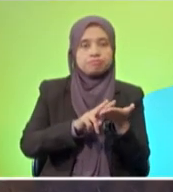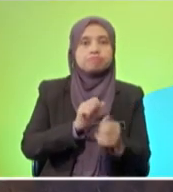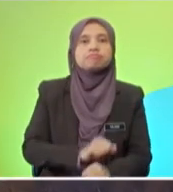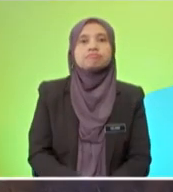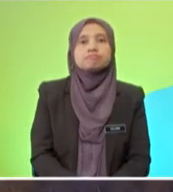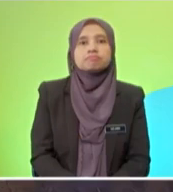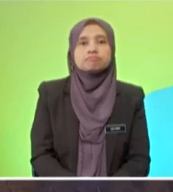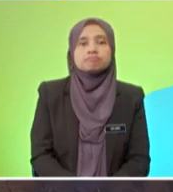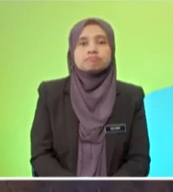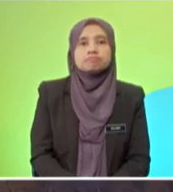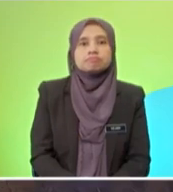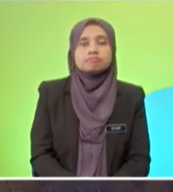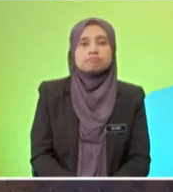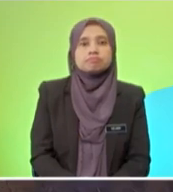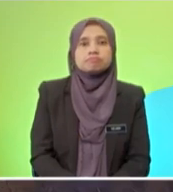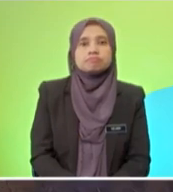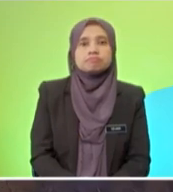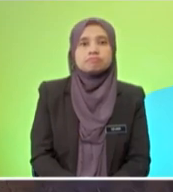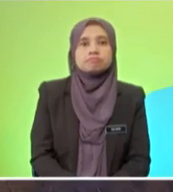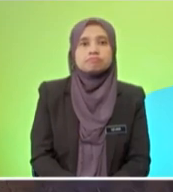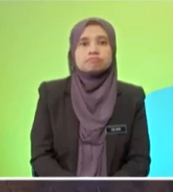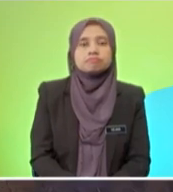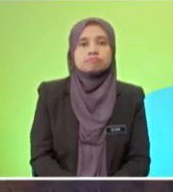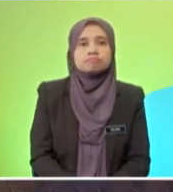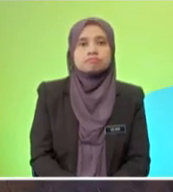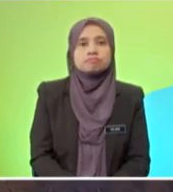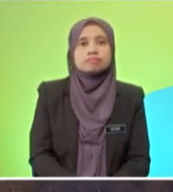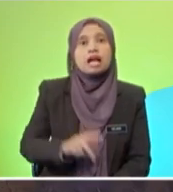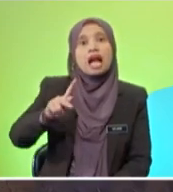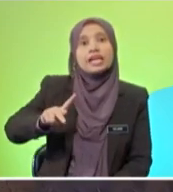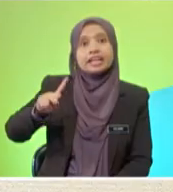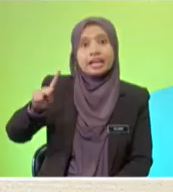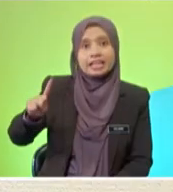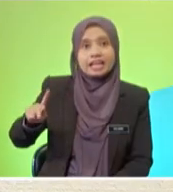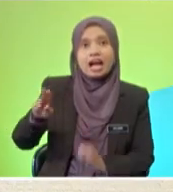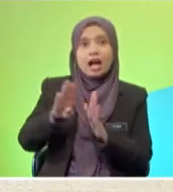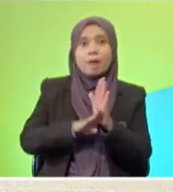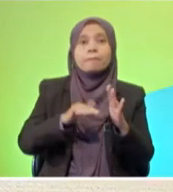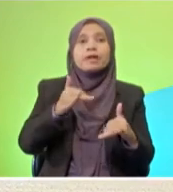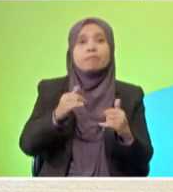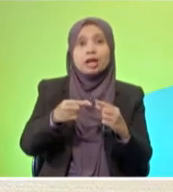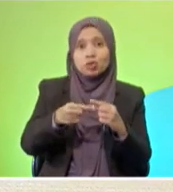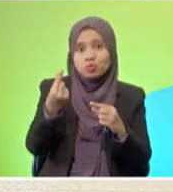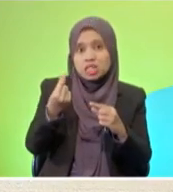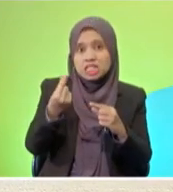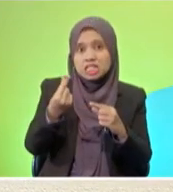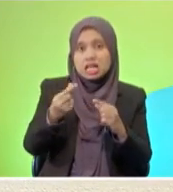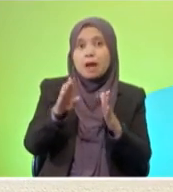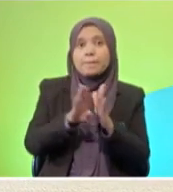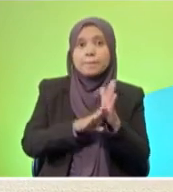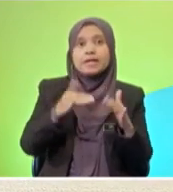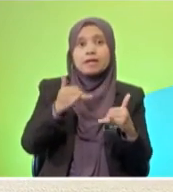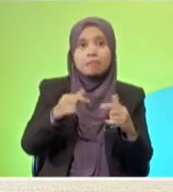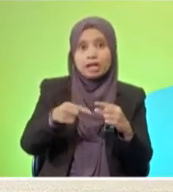kita baru ndak jumpa kanak-kanak bermain guling bermain